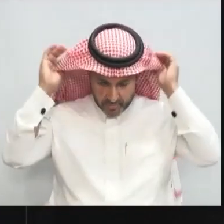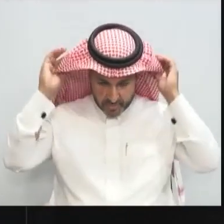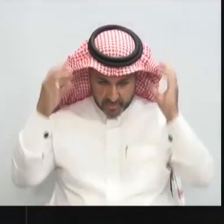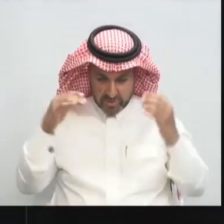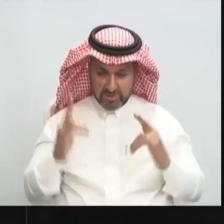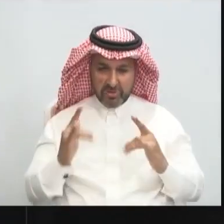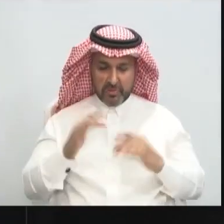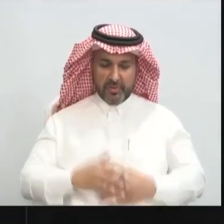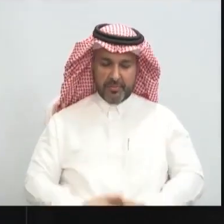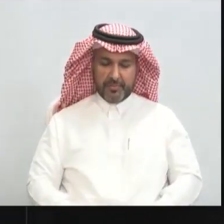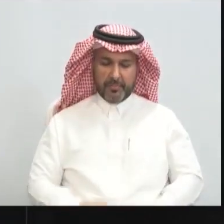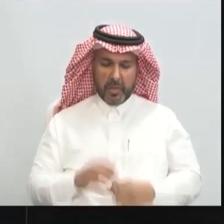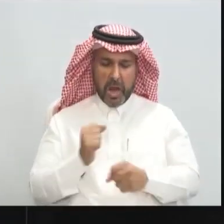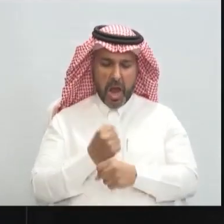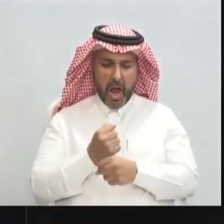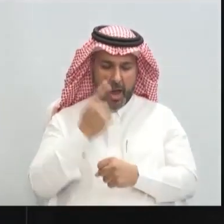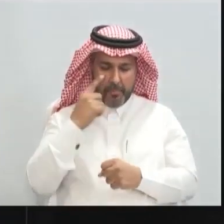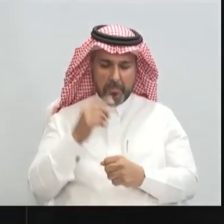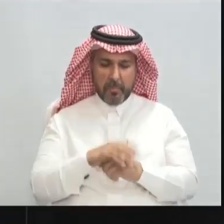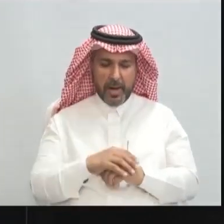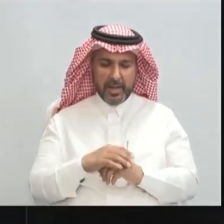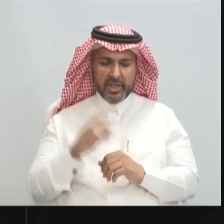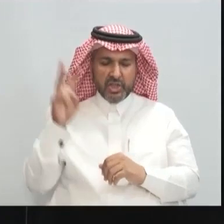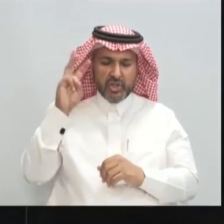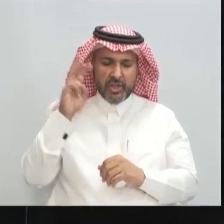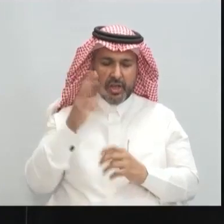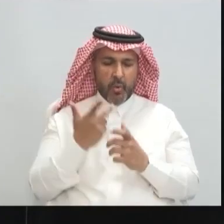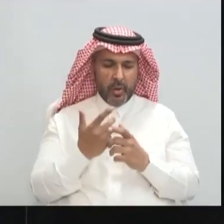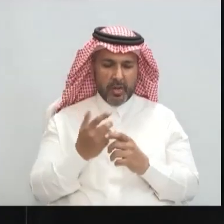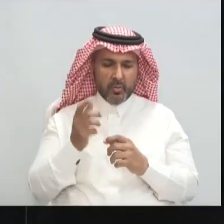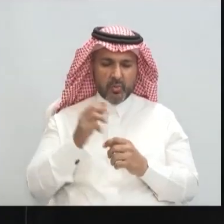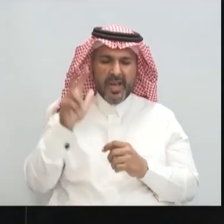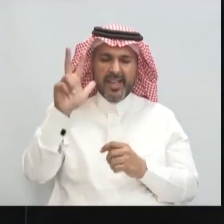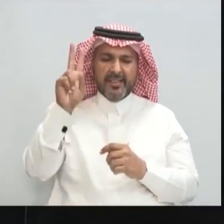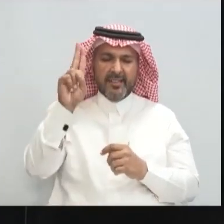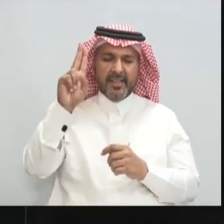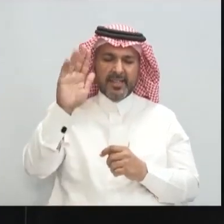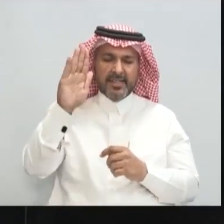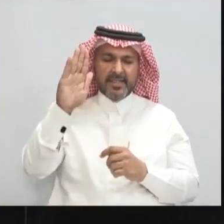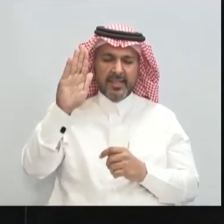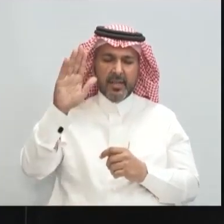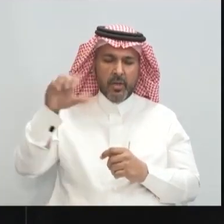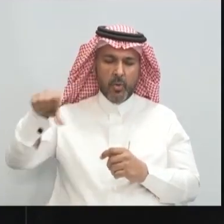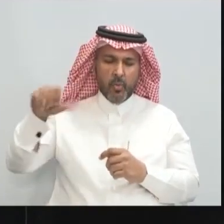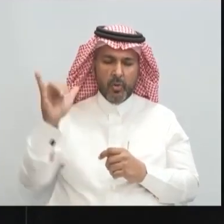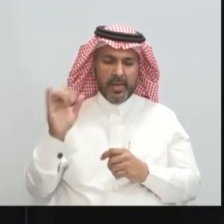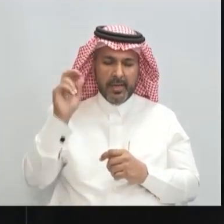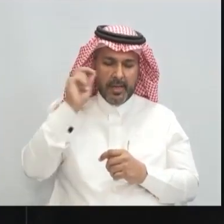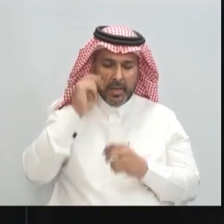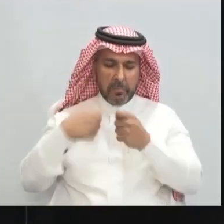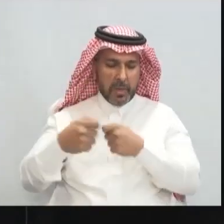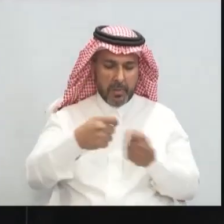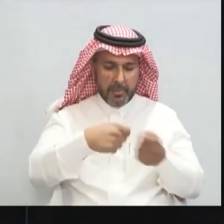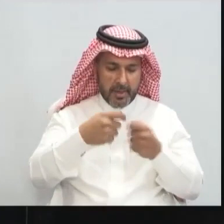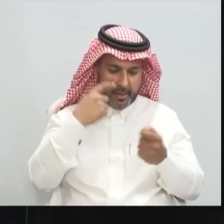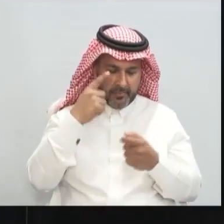مسؤوليه وظيفه في قسم ما مثلا نفترض انك تعمل في قسم التسويق وعملت في المنظمه وبعد فتره من الزمن نظير اجتماعات